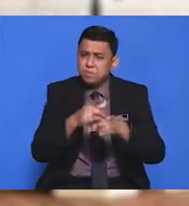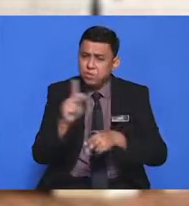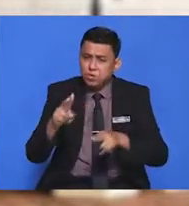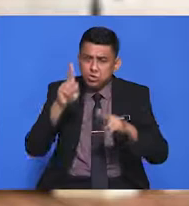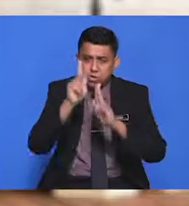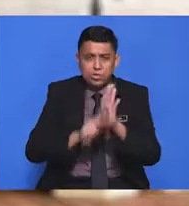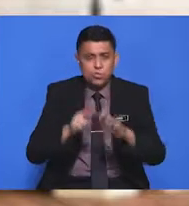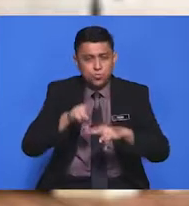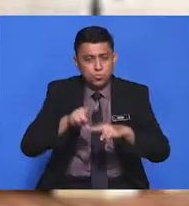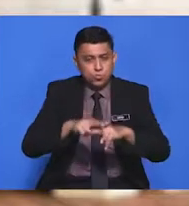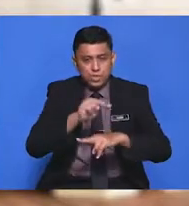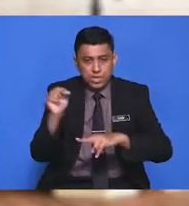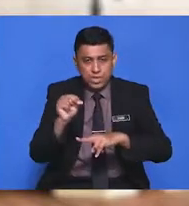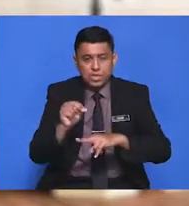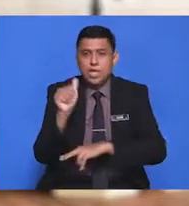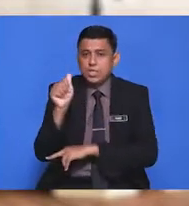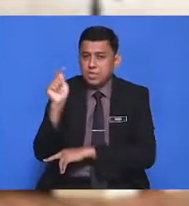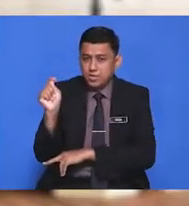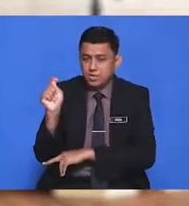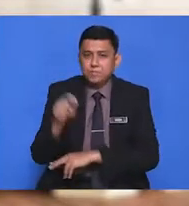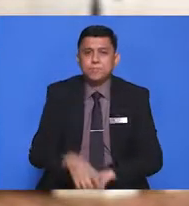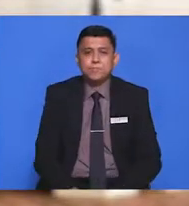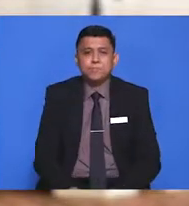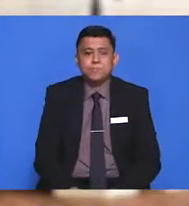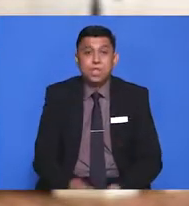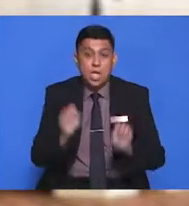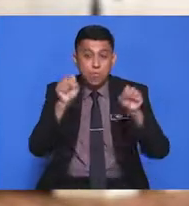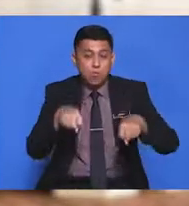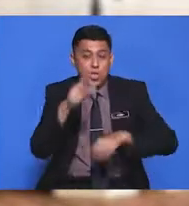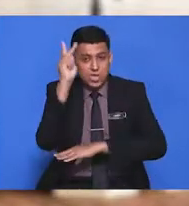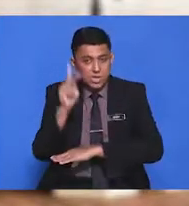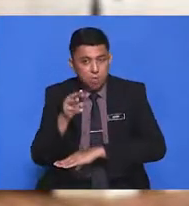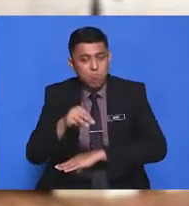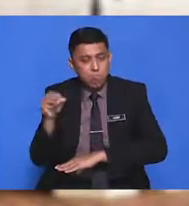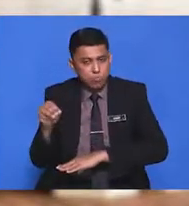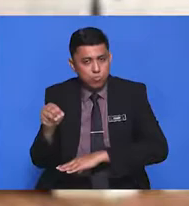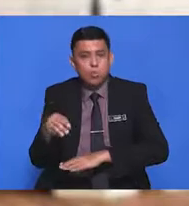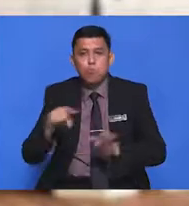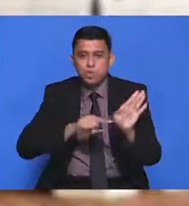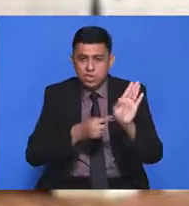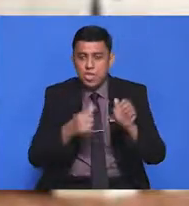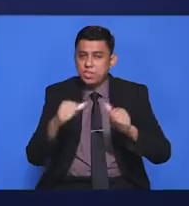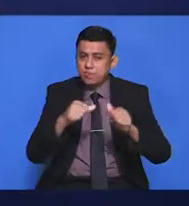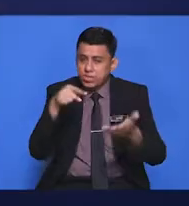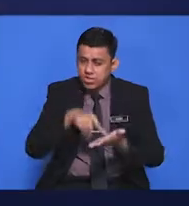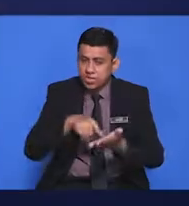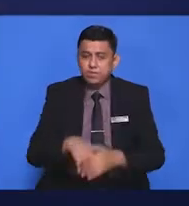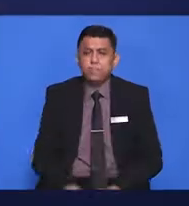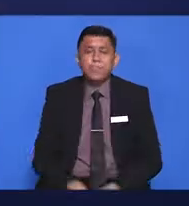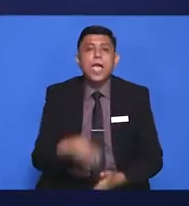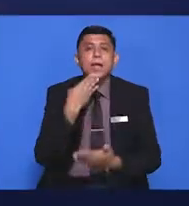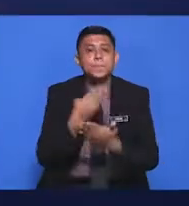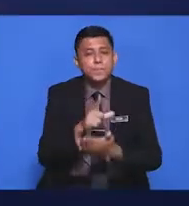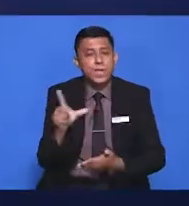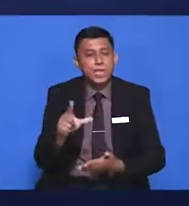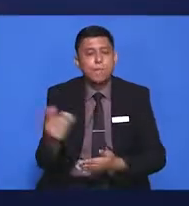kedudukan negara-negara di Asia Tenggara. Bolehkah kita mulakan aktiviti ini sekarang, murid-murid? Baiklah,